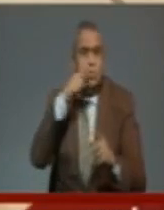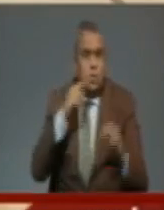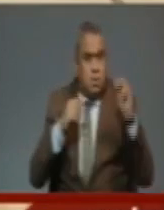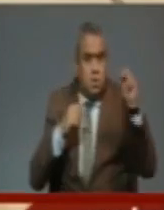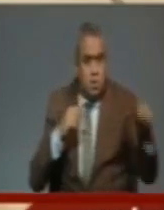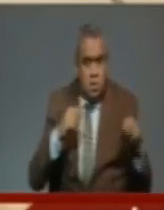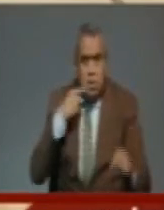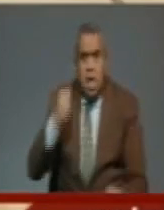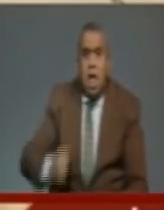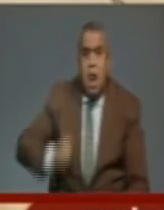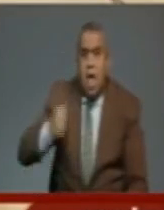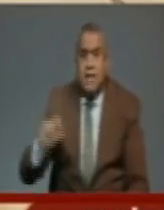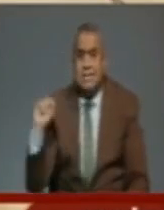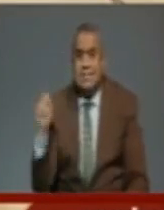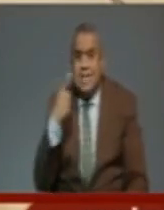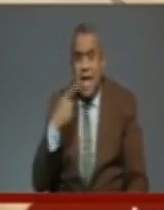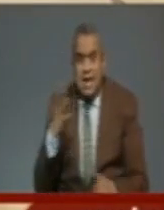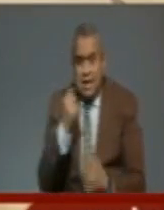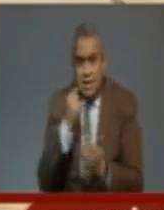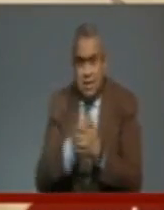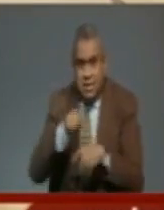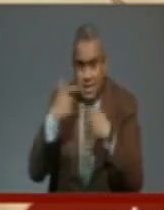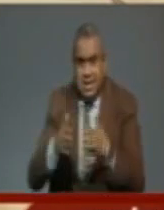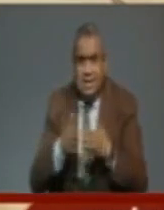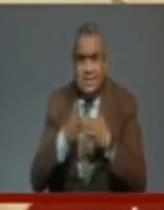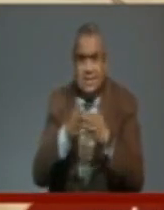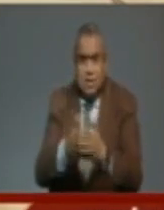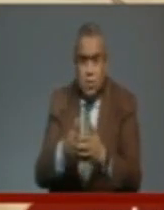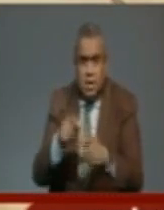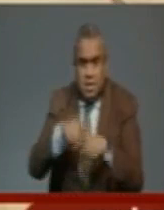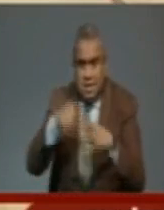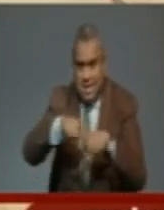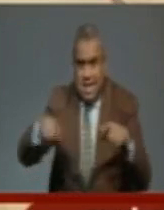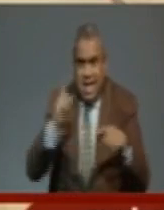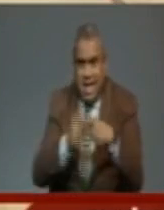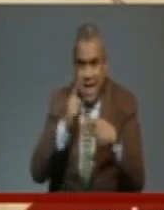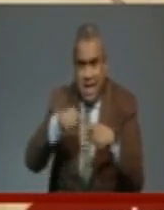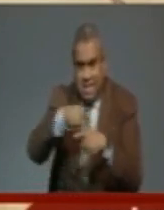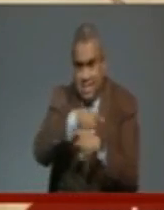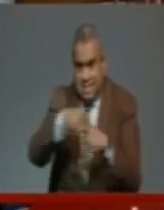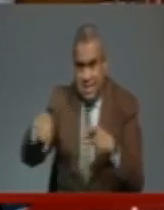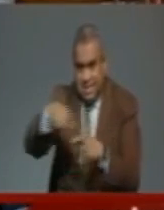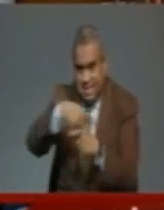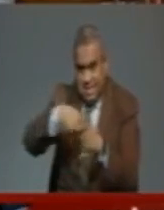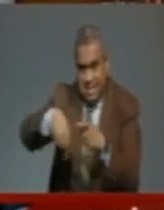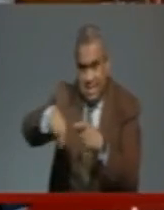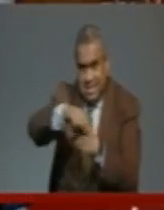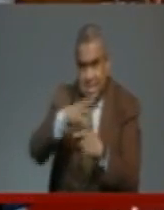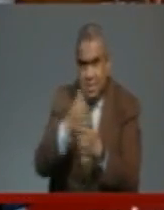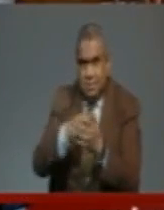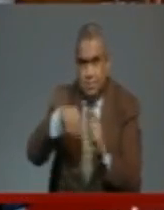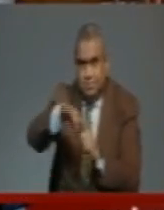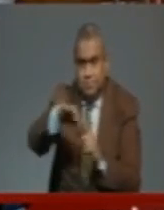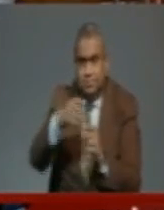السريع، القطر السريع اللي هو قناه السويس على قضبان بيربط بينها. احنا فندم الخط ده